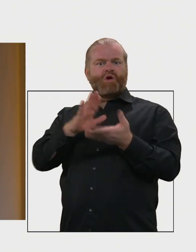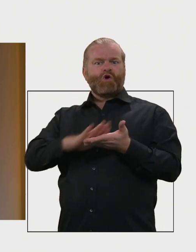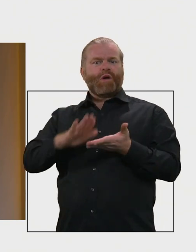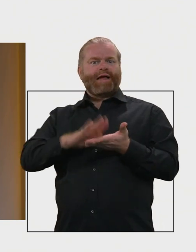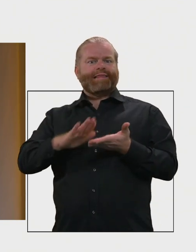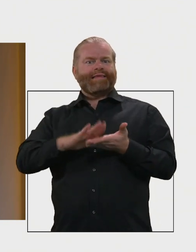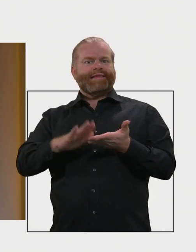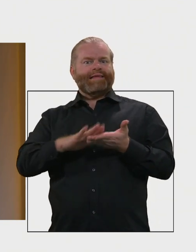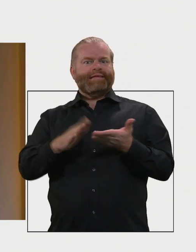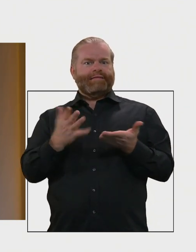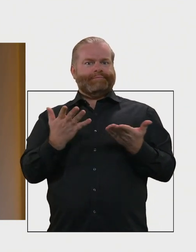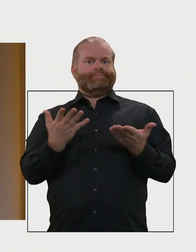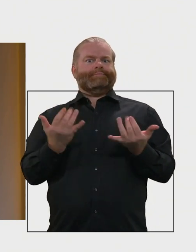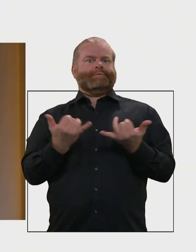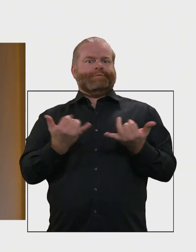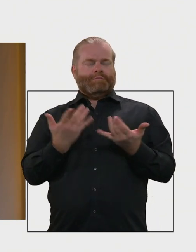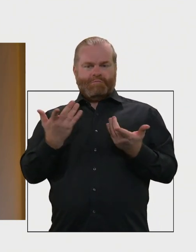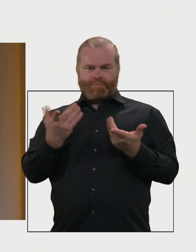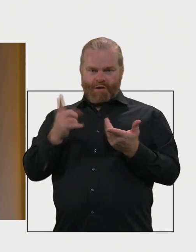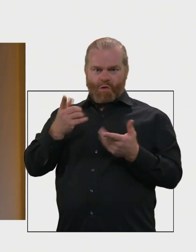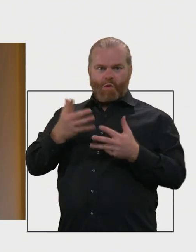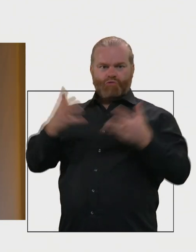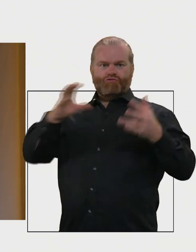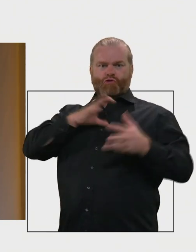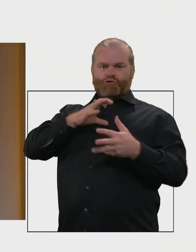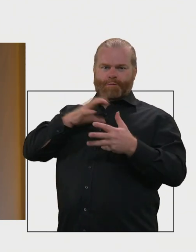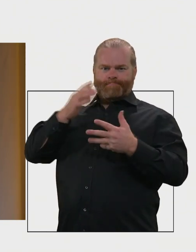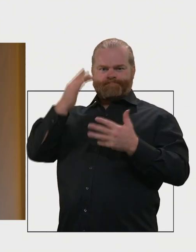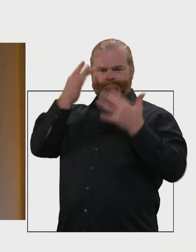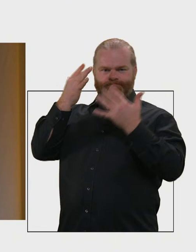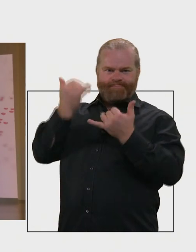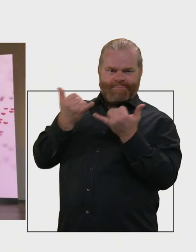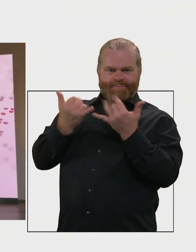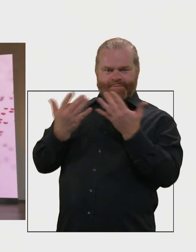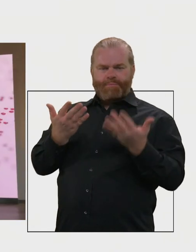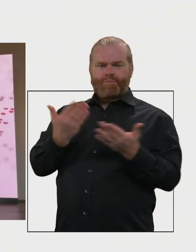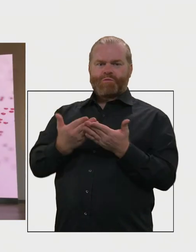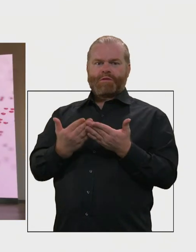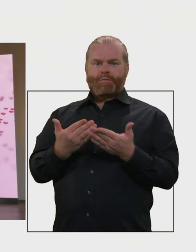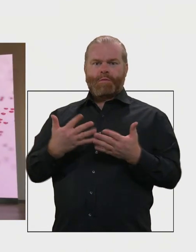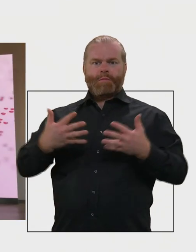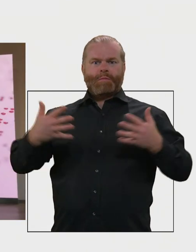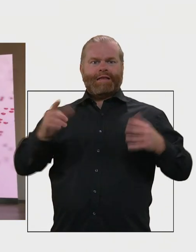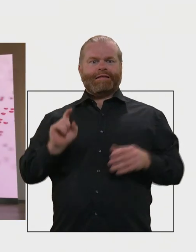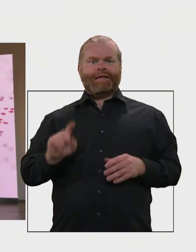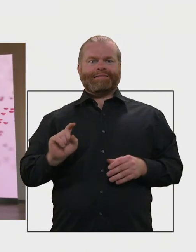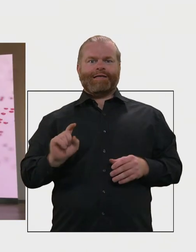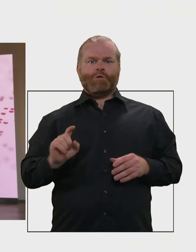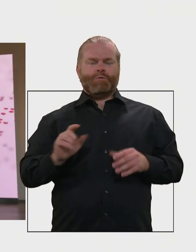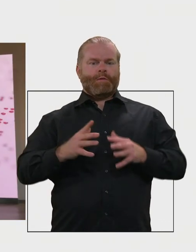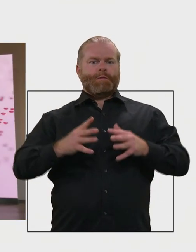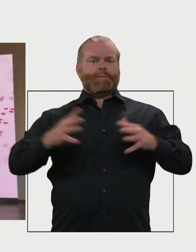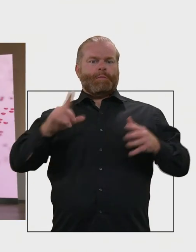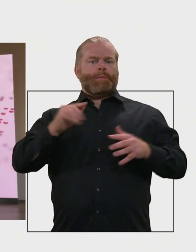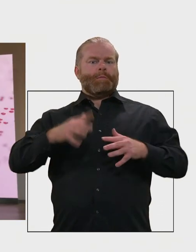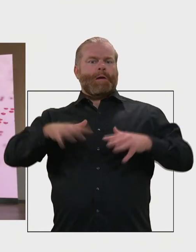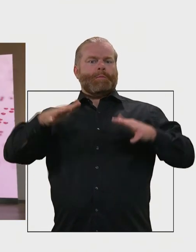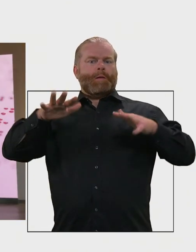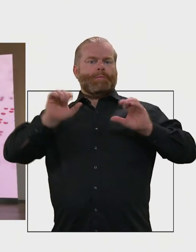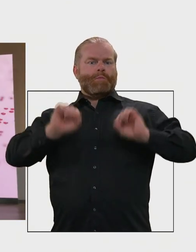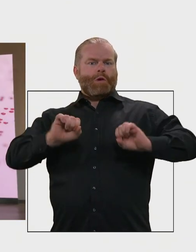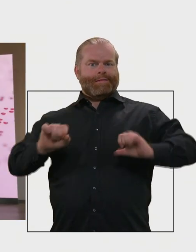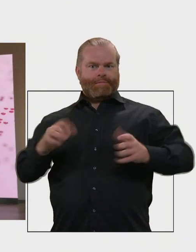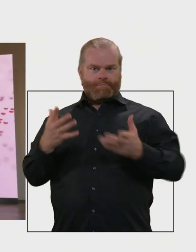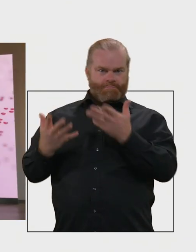der Digitalisierung noch mehr Möglichkeiten schaffen. Na klar. Ja, und der Punkt ist, ich würde ganz gerne dieses Thema der Barrierefreiheit anders diskutieren. Ich habe so